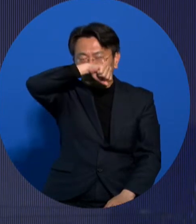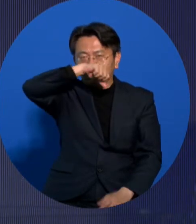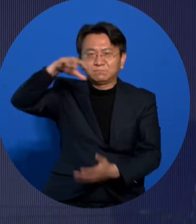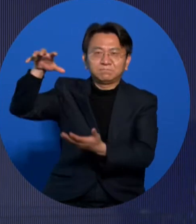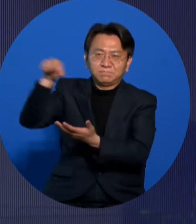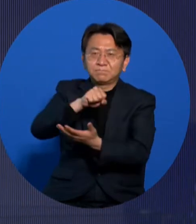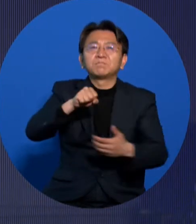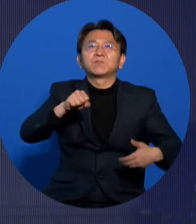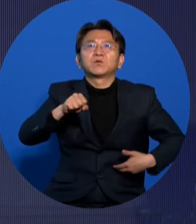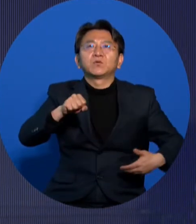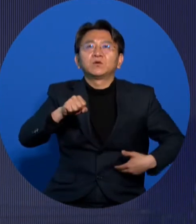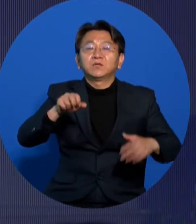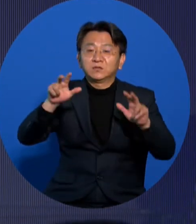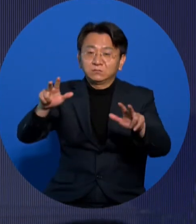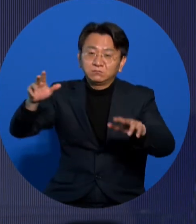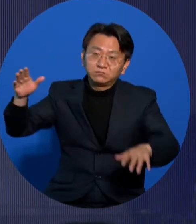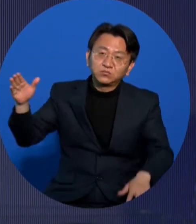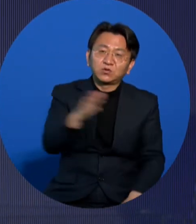우리는 이제는